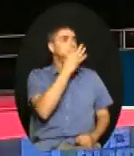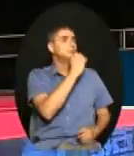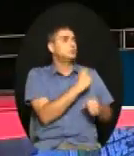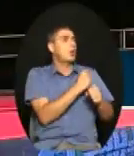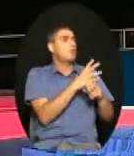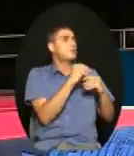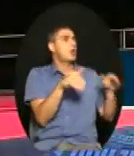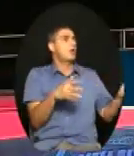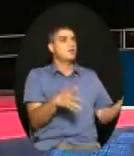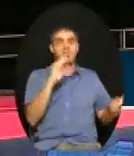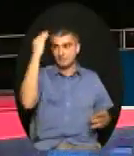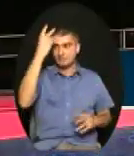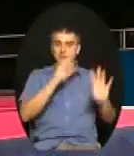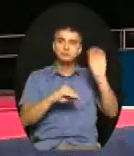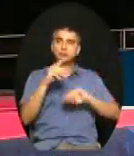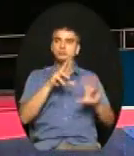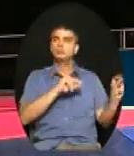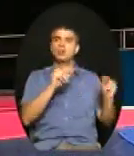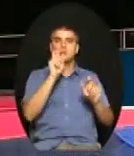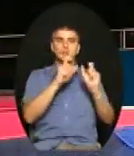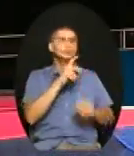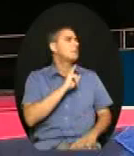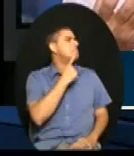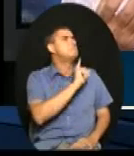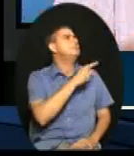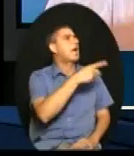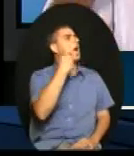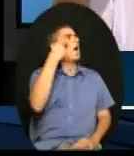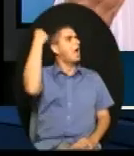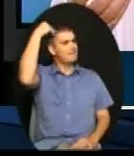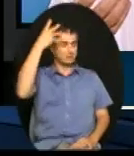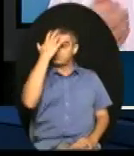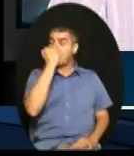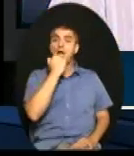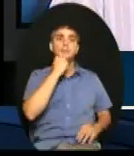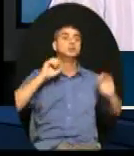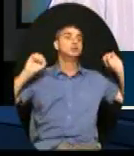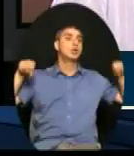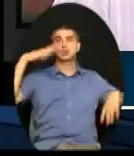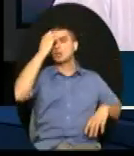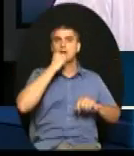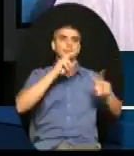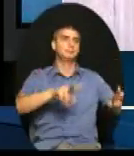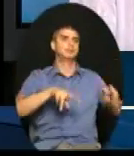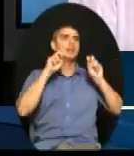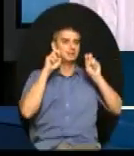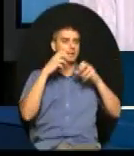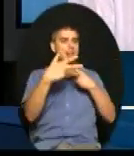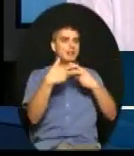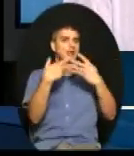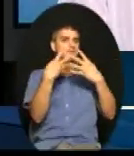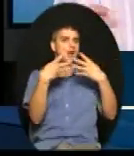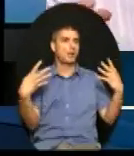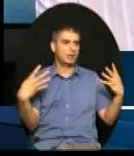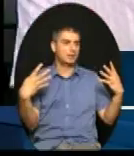עושים, לעבוד על הגבול. אבל הפלסטינים משתמשים באותם אנשים כדי להתאים מתענים. מי זה מתענים. הפלסטינים? החמאס, שלטון החמאס מנצל את ההזדמנות להתקרב